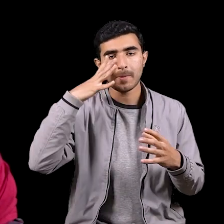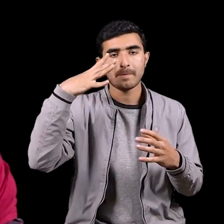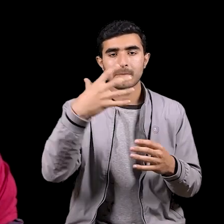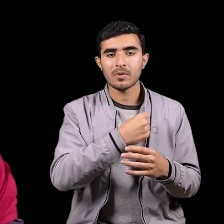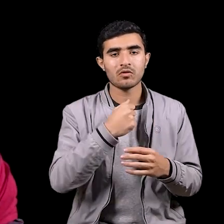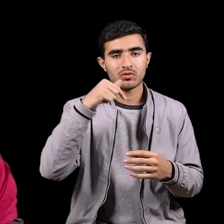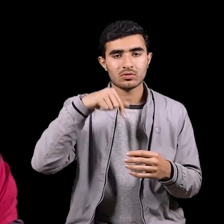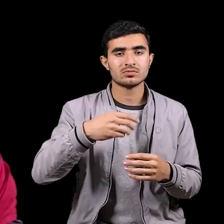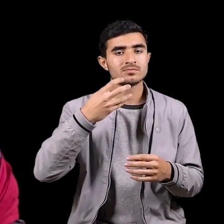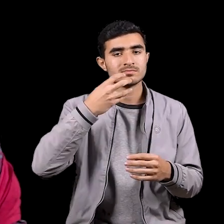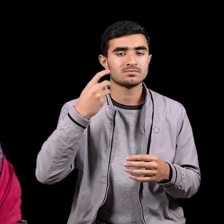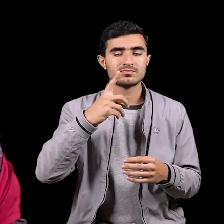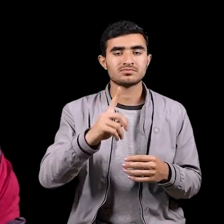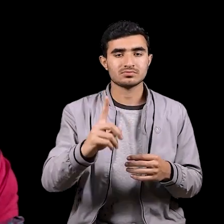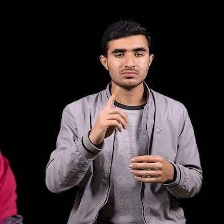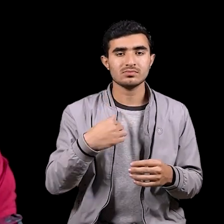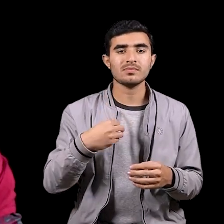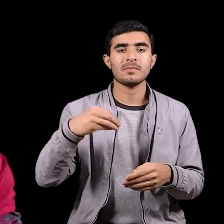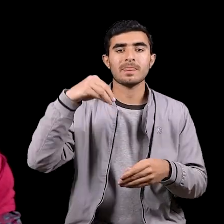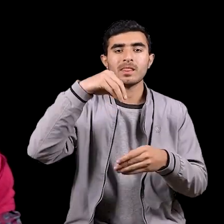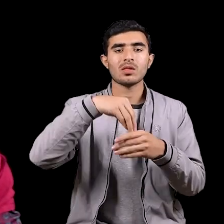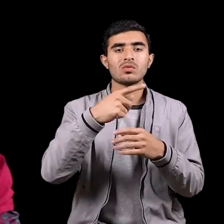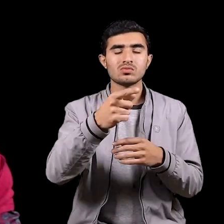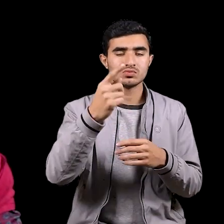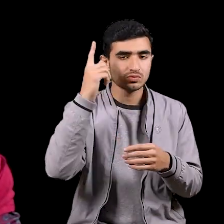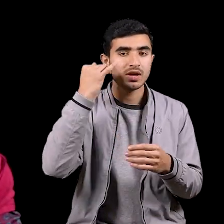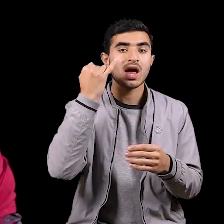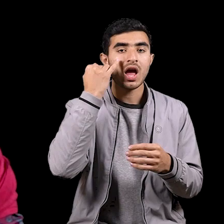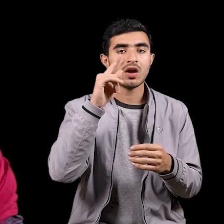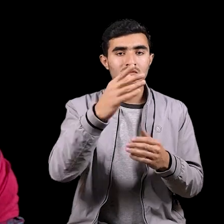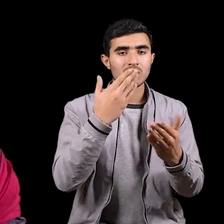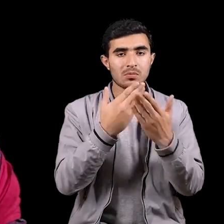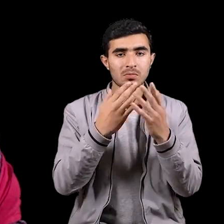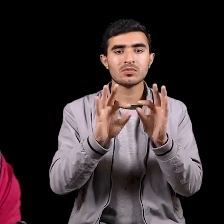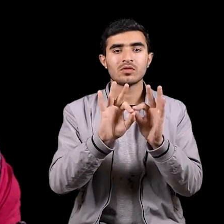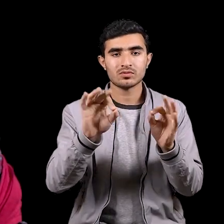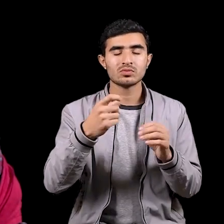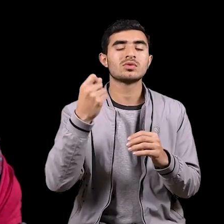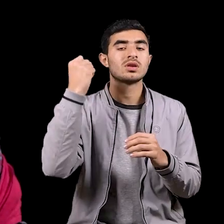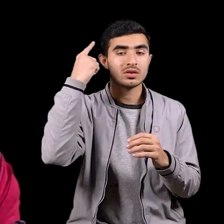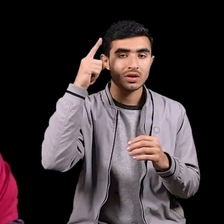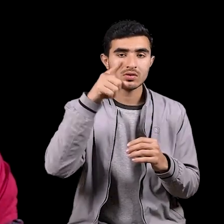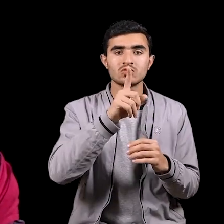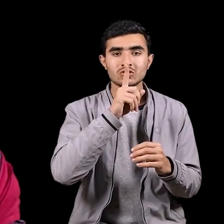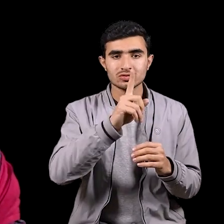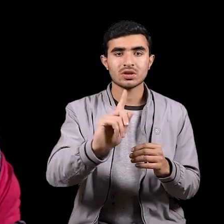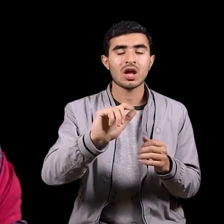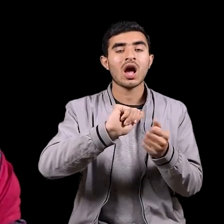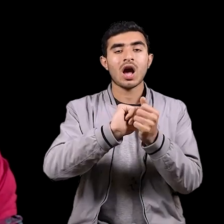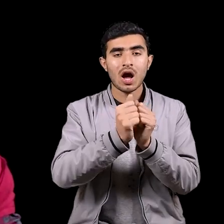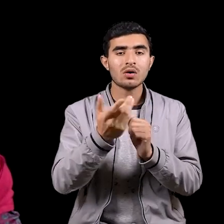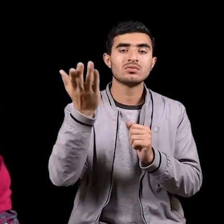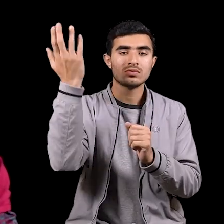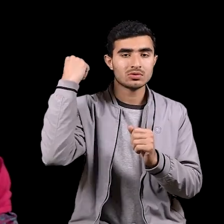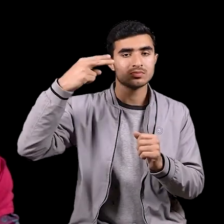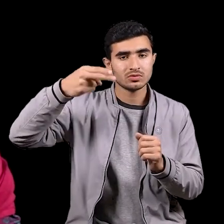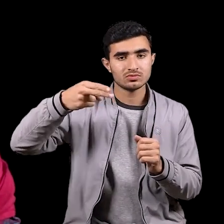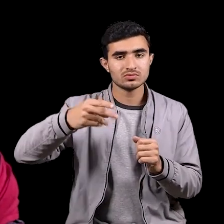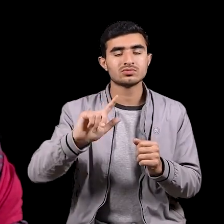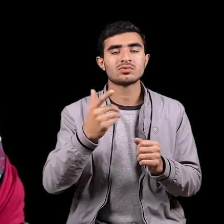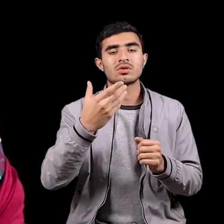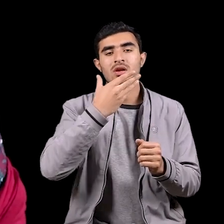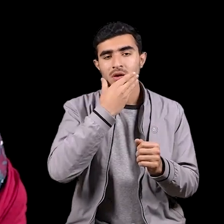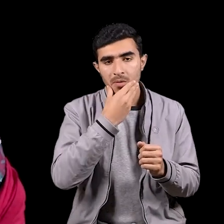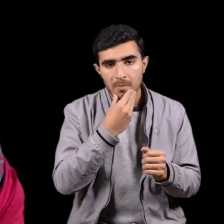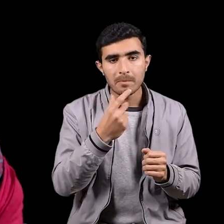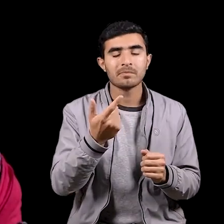फ़िक्र से रोशनास होंगे, तो आपको पता चलेगा कि असल इल्म के मोती कहाँ से वो बिखेरते थे और क्या क्या बातें, क्या क्या